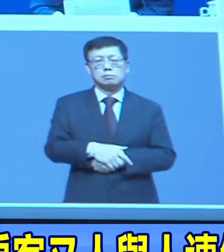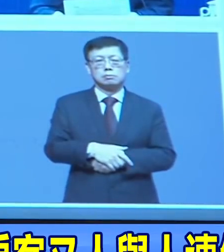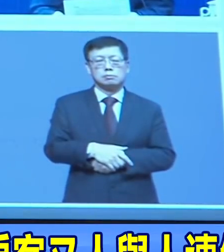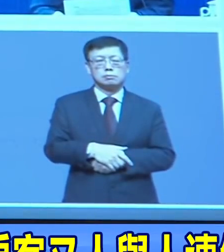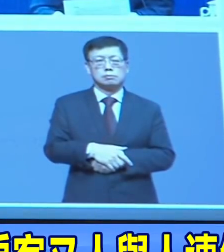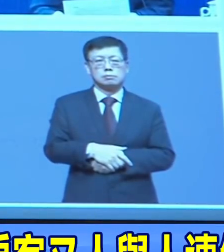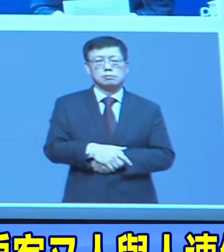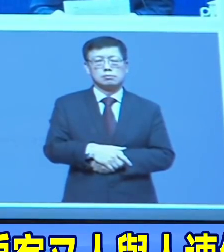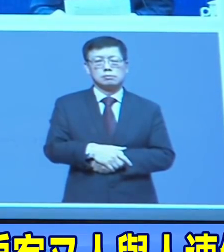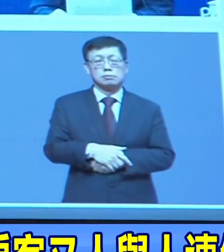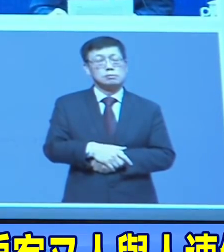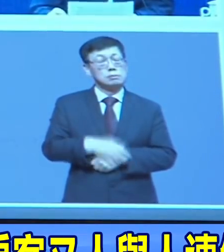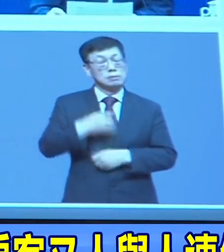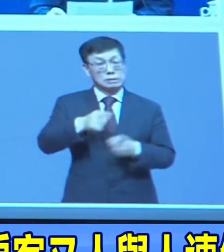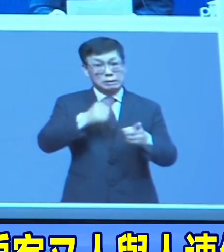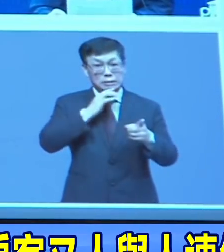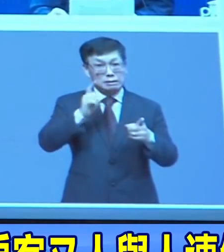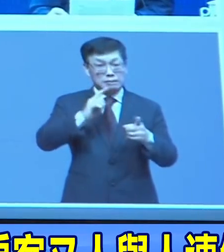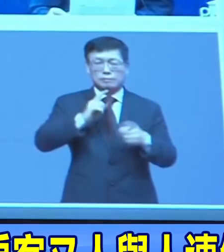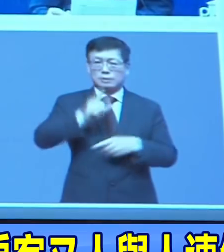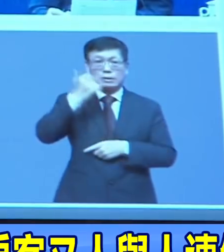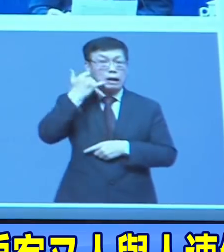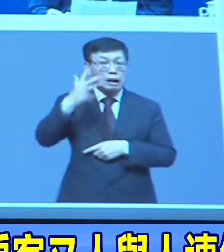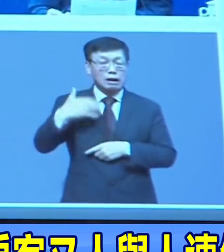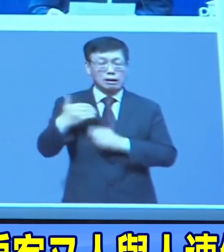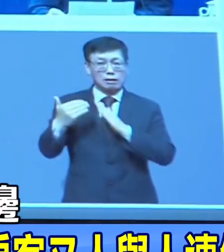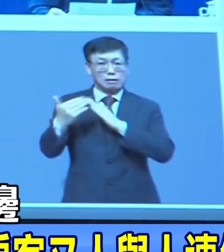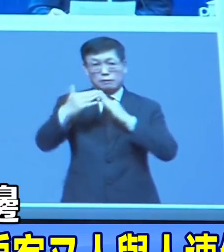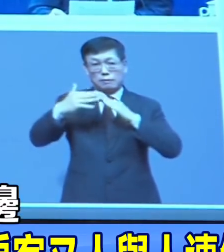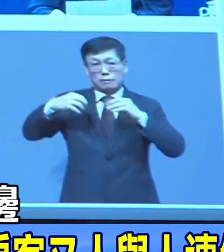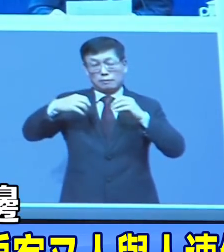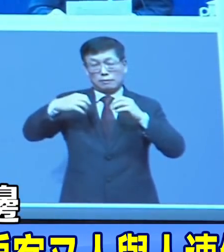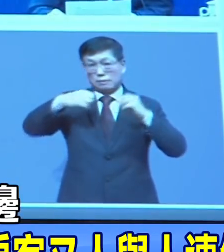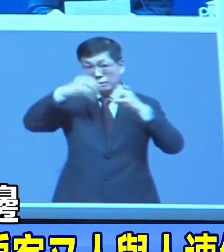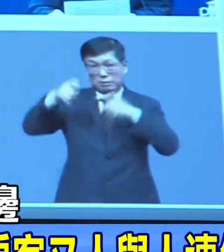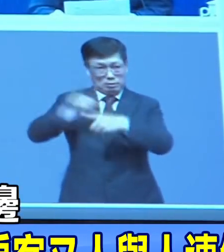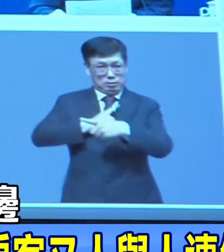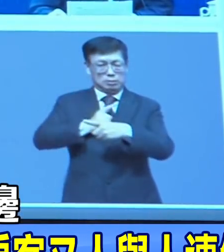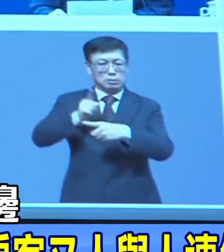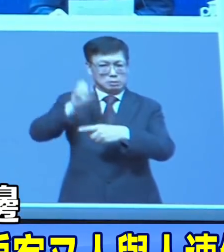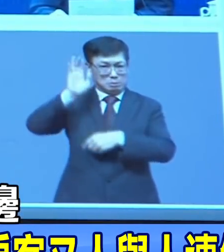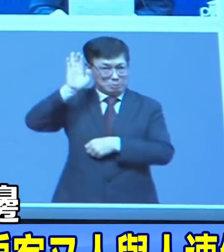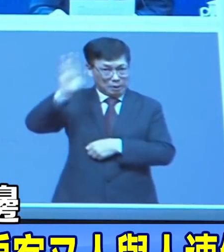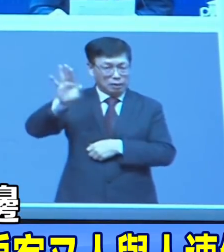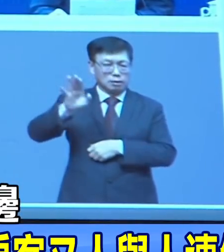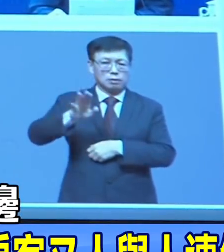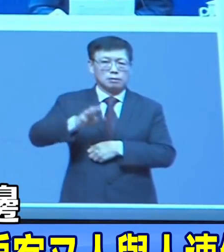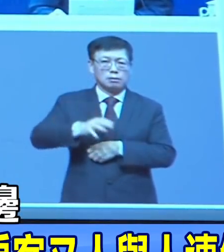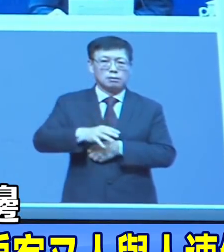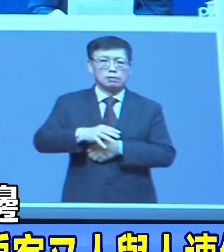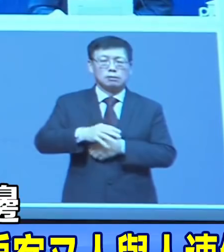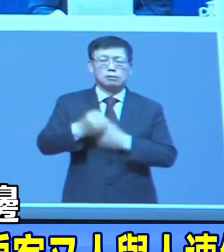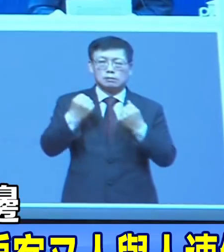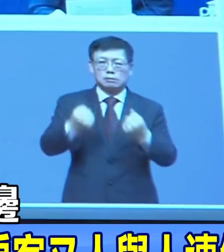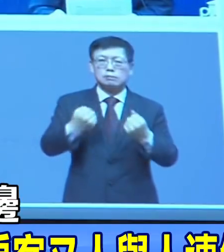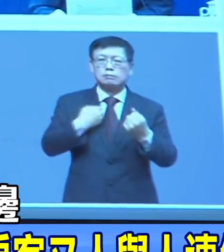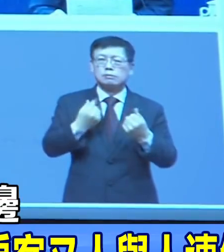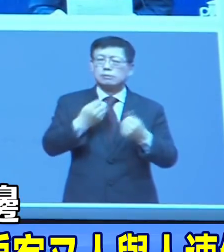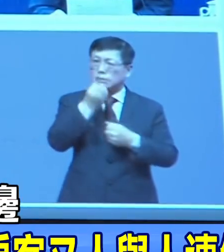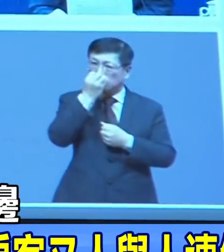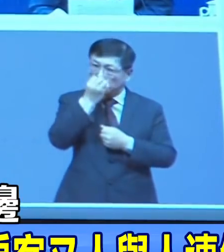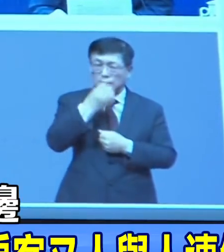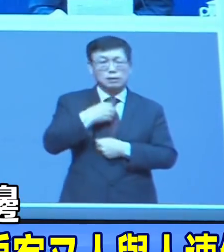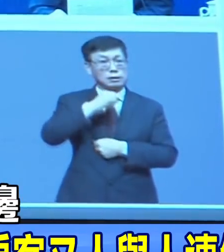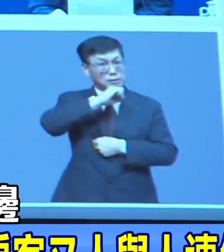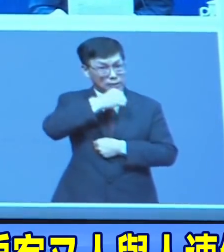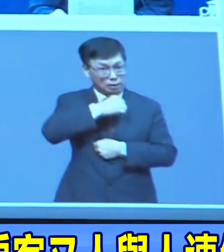苗哦。那只是说是上海复星，它拥有这个在香港啦、